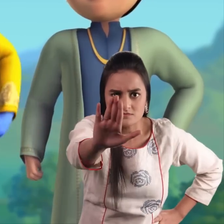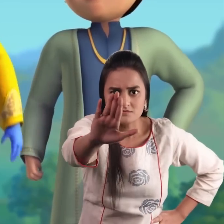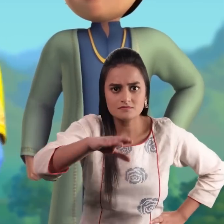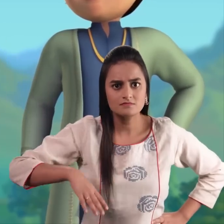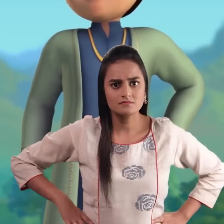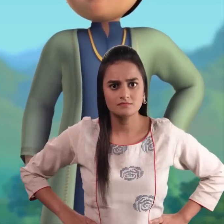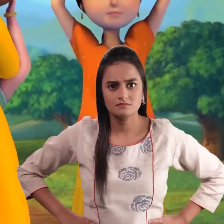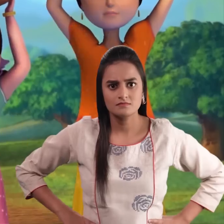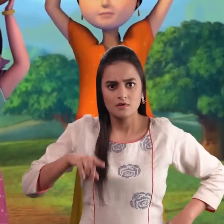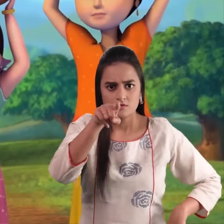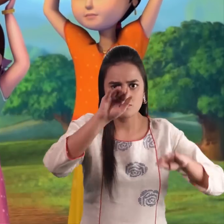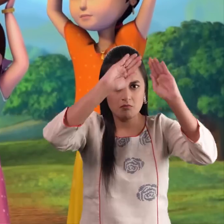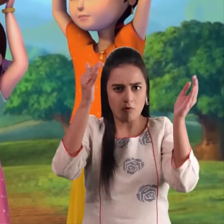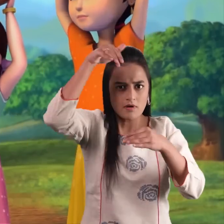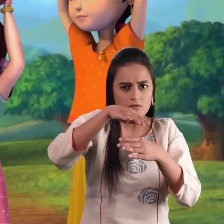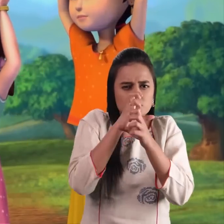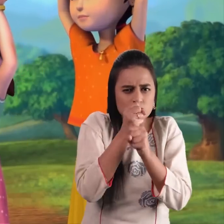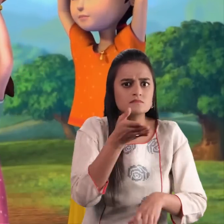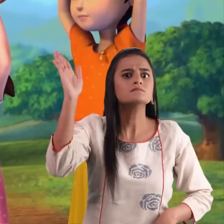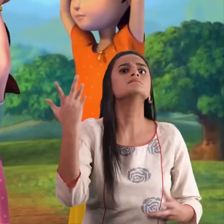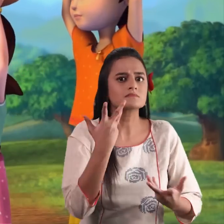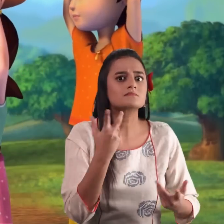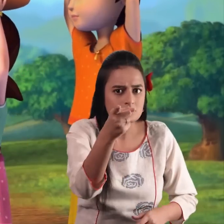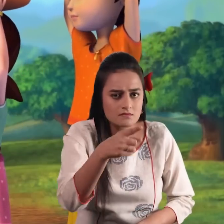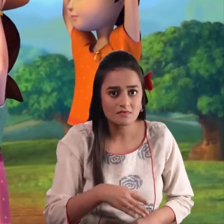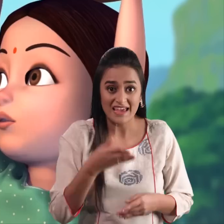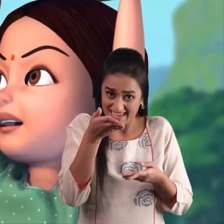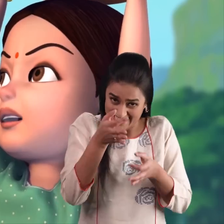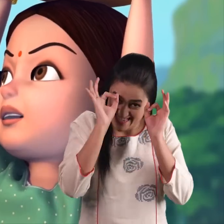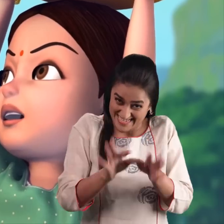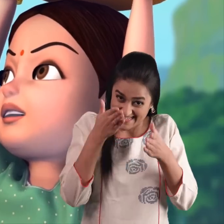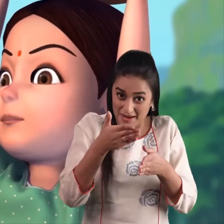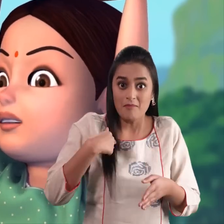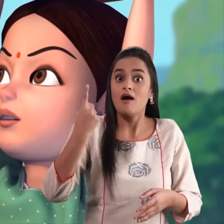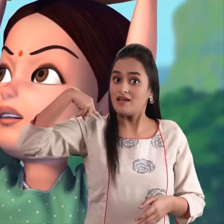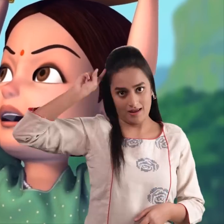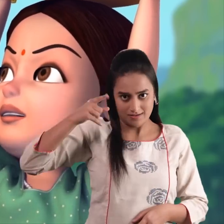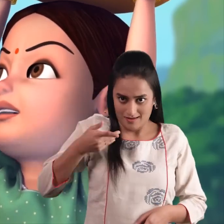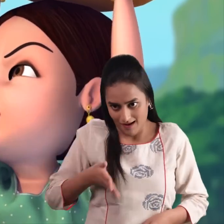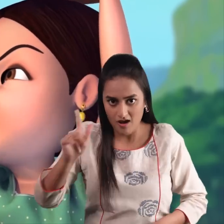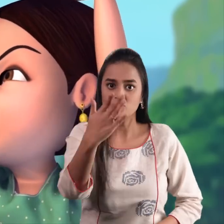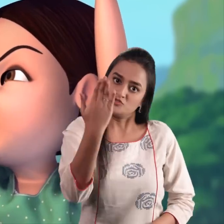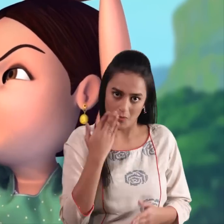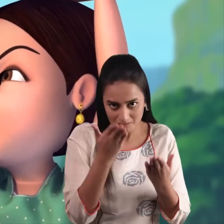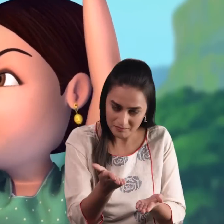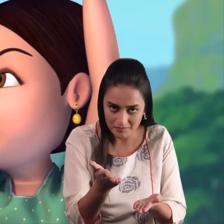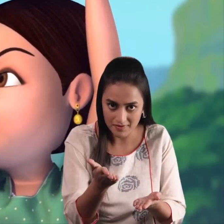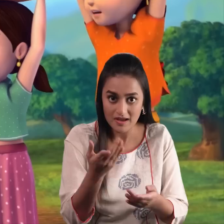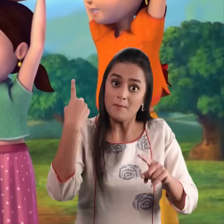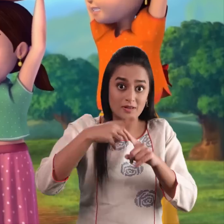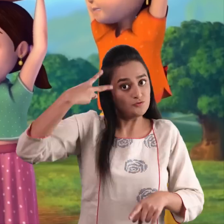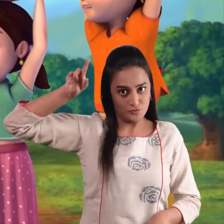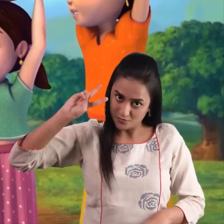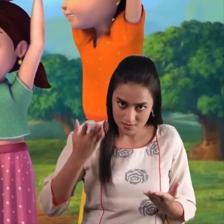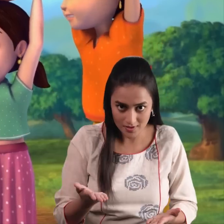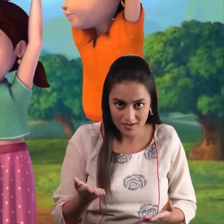रुको, तुम इन मटकों में क्या छुपा कर ले जा रही हो? वही है जो हम कल लेके जा रहे थे जब तुमने हमें रोका था,